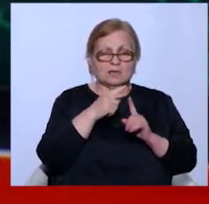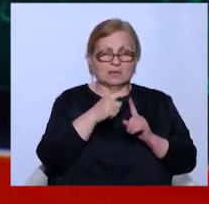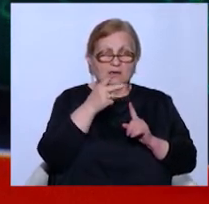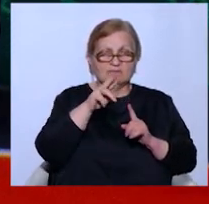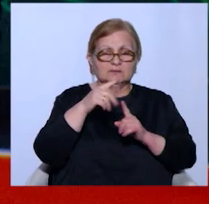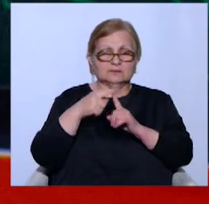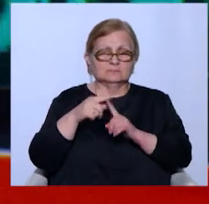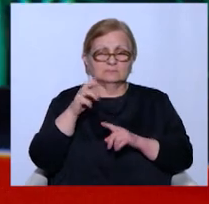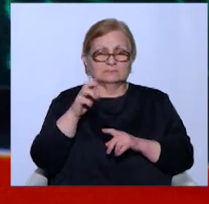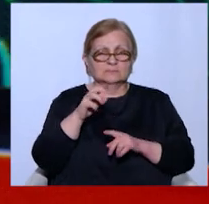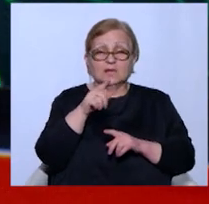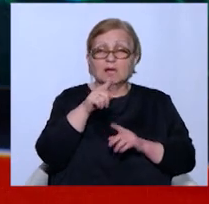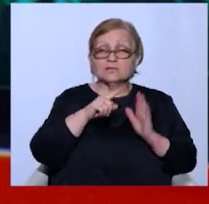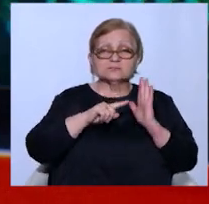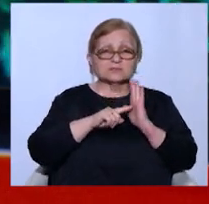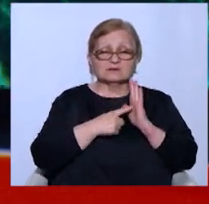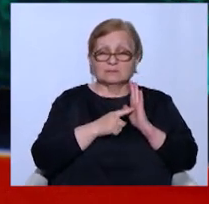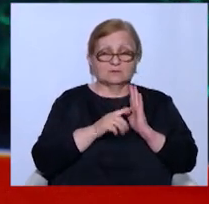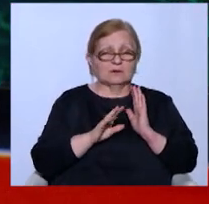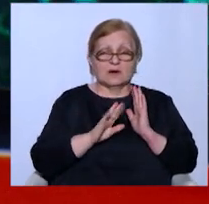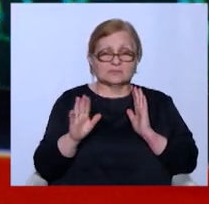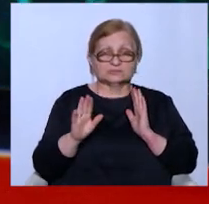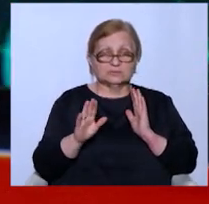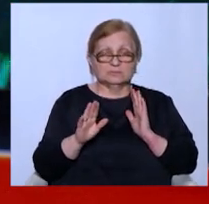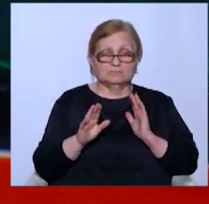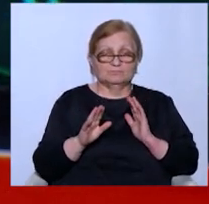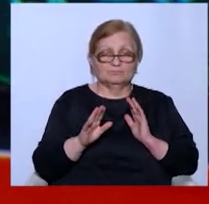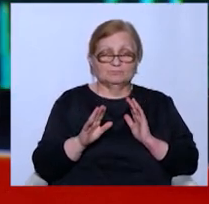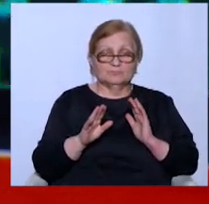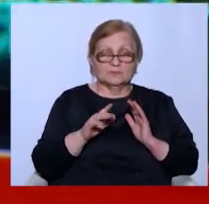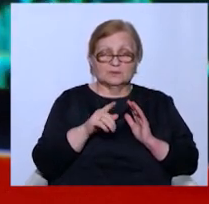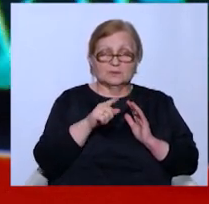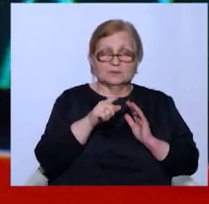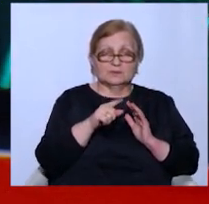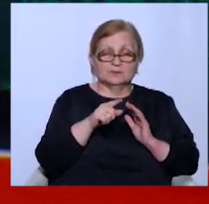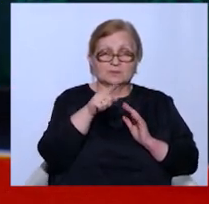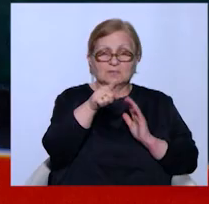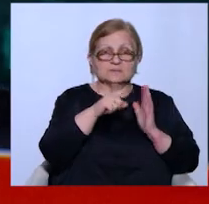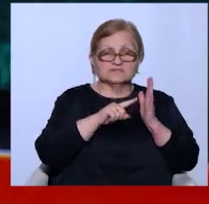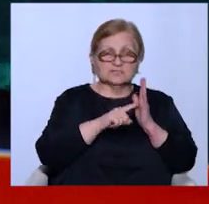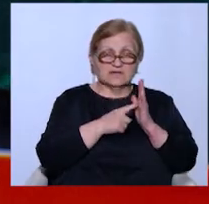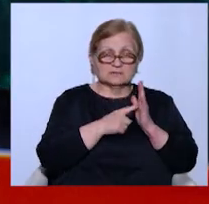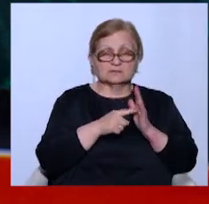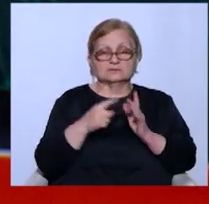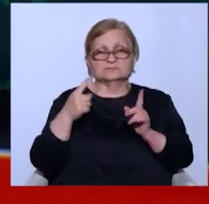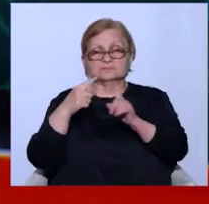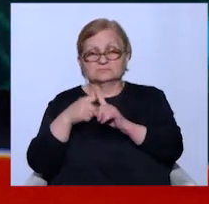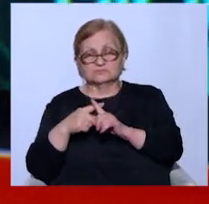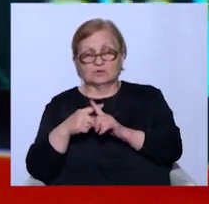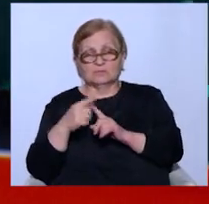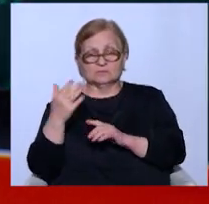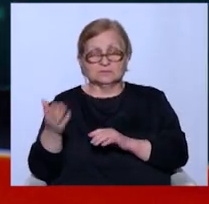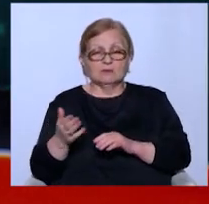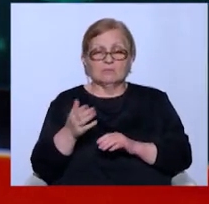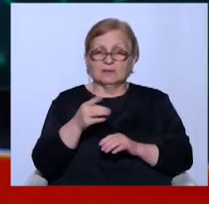ესეთი ჯამი ნამრავლად არ წარმოდგინდება. აი ეს დაიმახსოვრეთ. აი მაგალითად ახლა ამის ეს არის ნამრავლის წარმოდგენა ჯამად. ახლა პირიქით გავაკეთოთ.